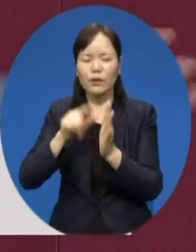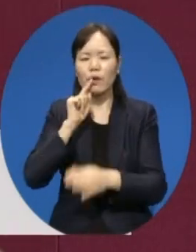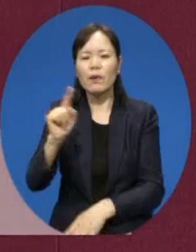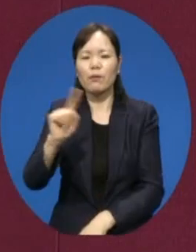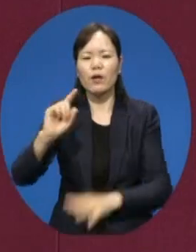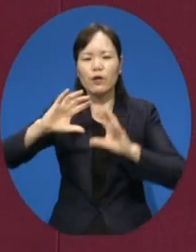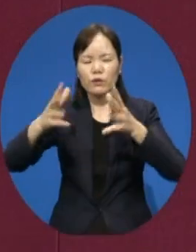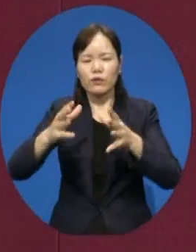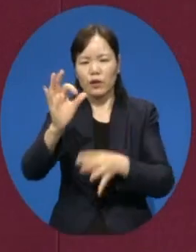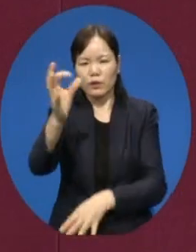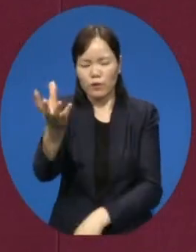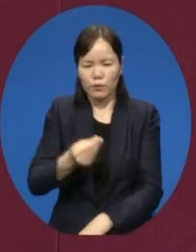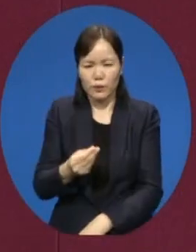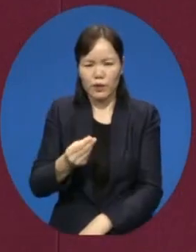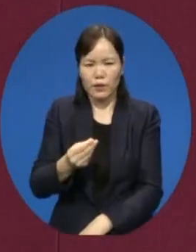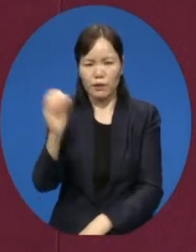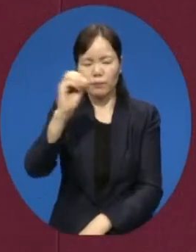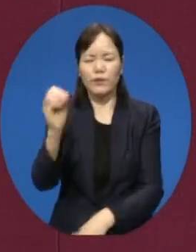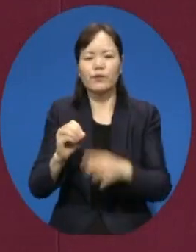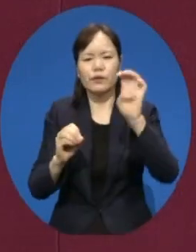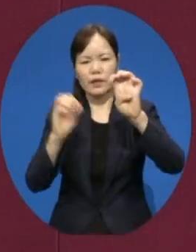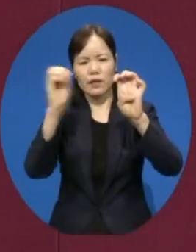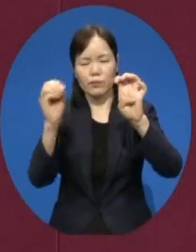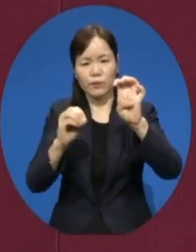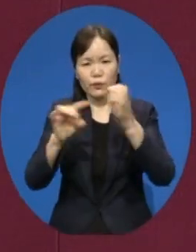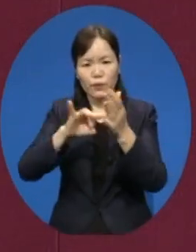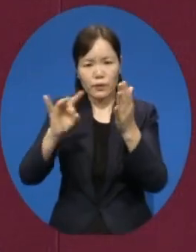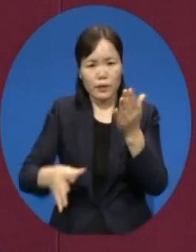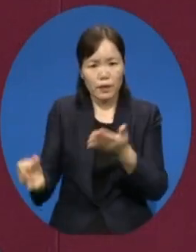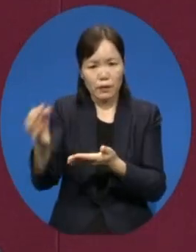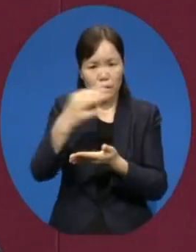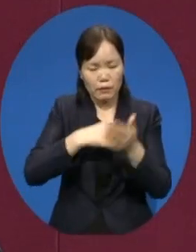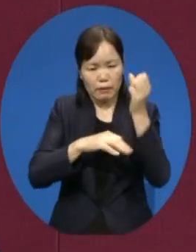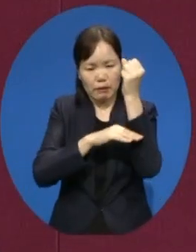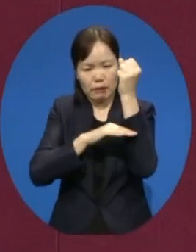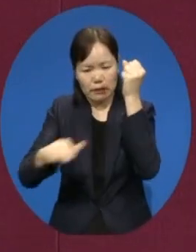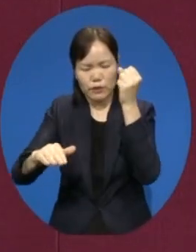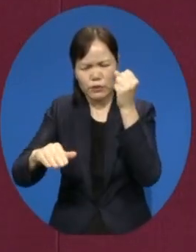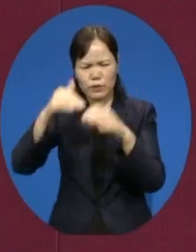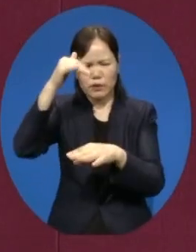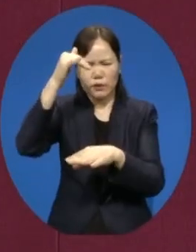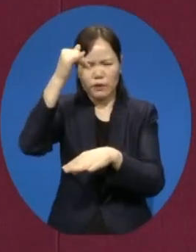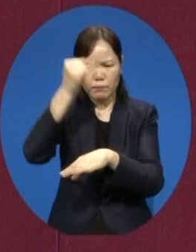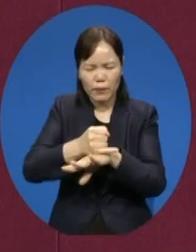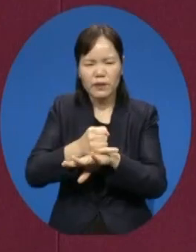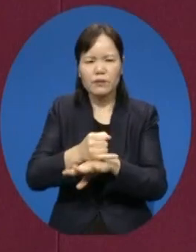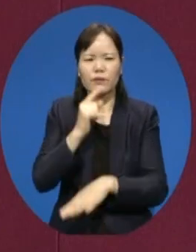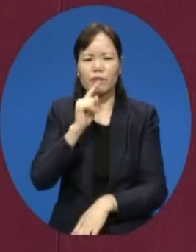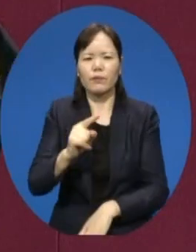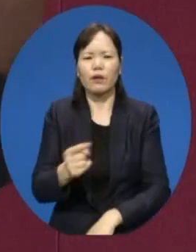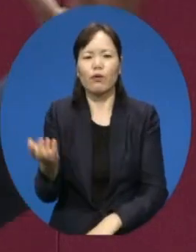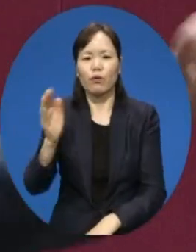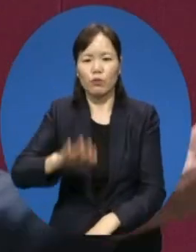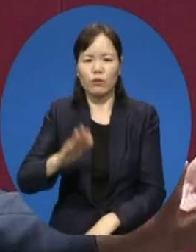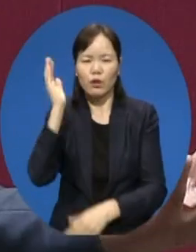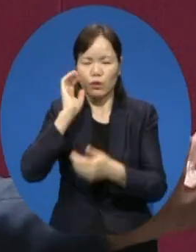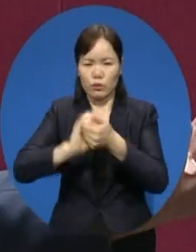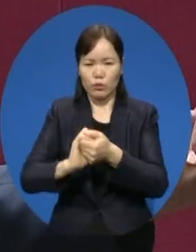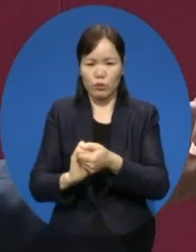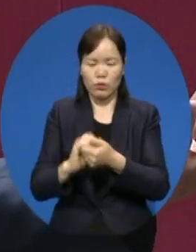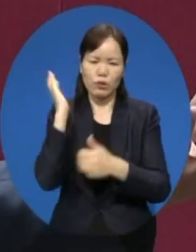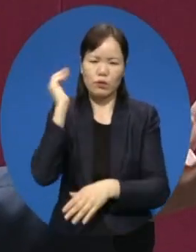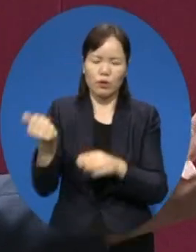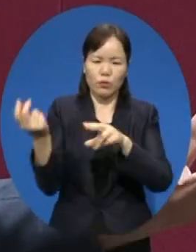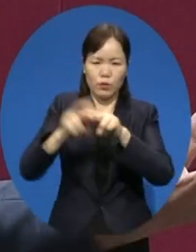국가 채무 비율 40%, 재정 건전성 마지노선이라고 하지 않았습니까? 아니, 그러더니 청와대 가서는 왜